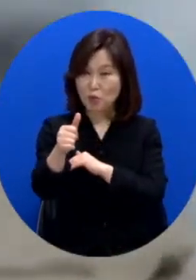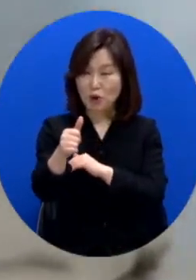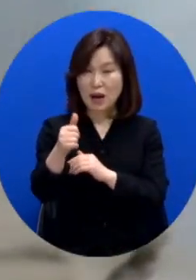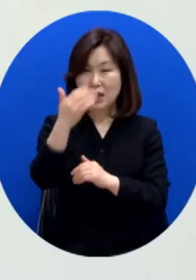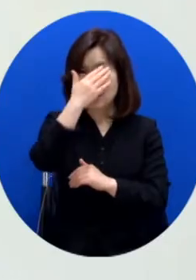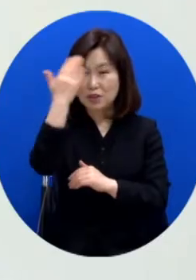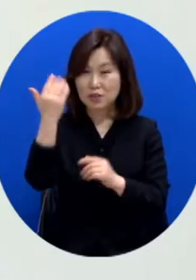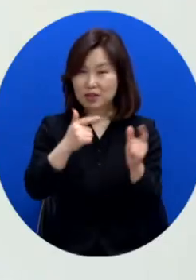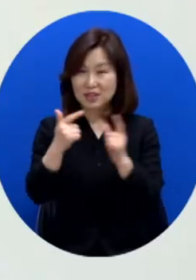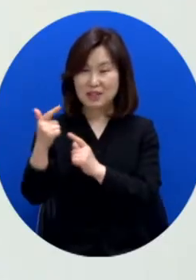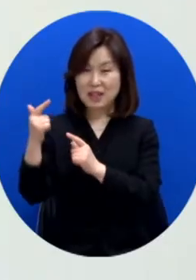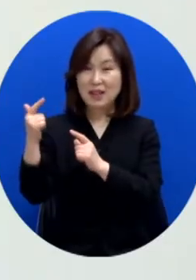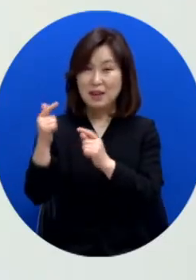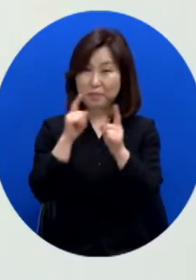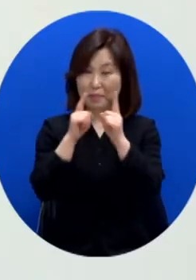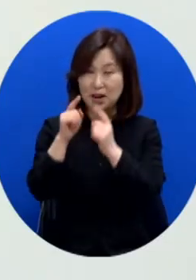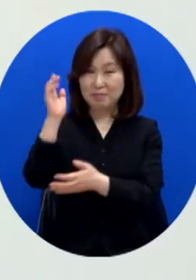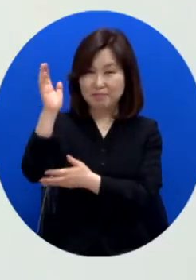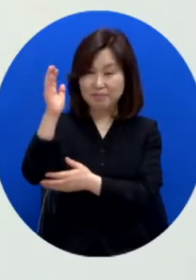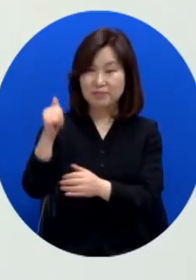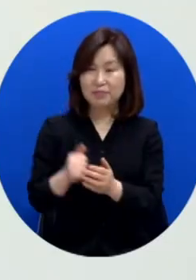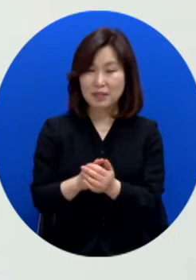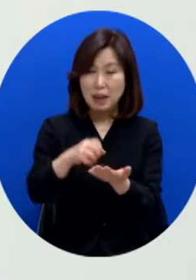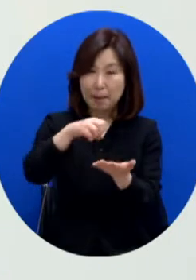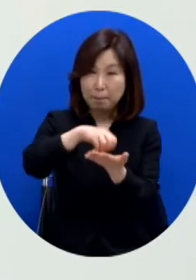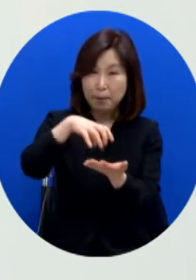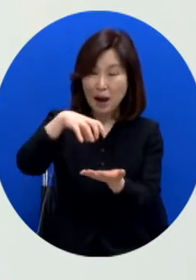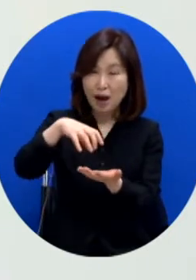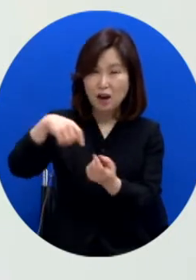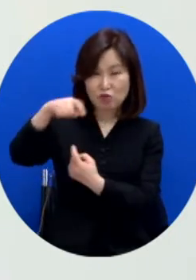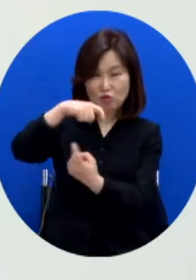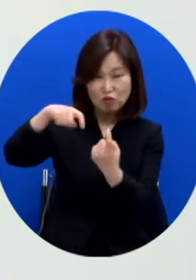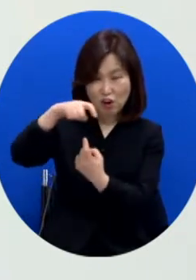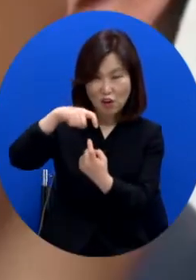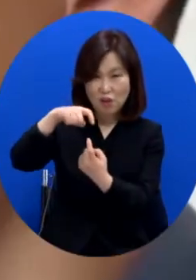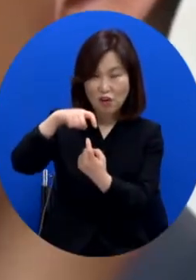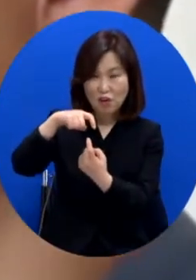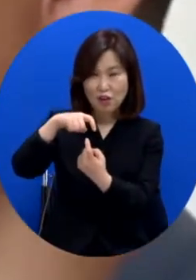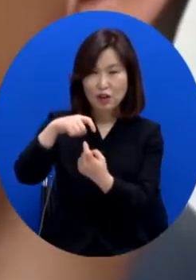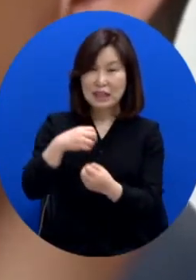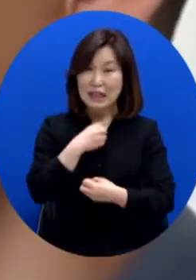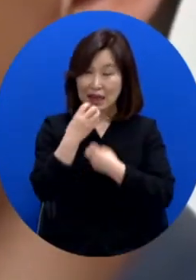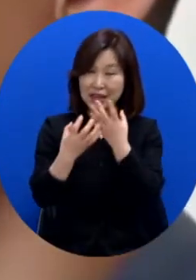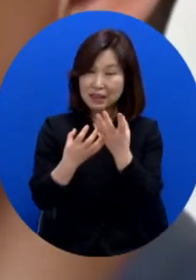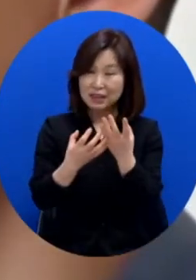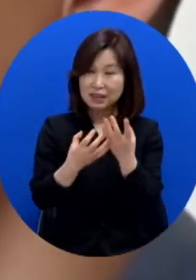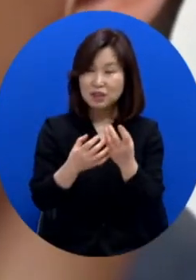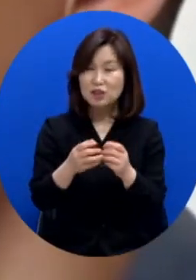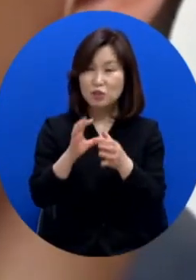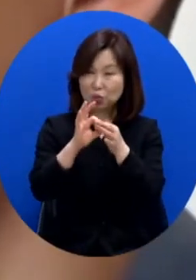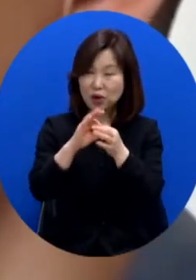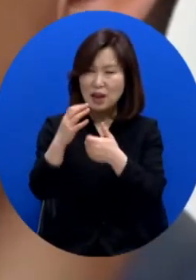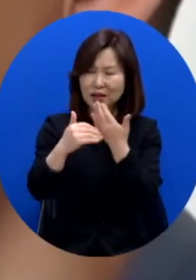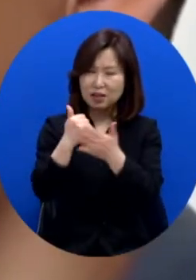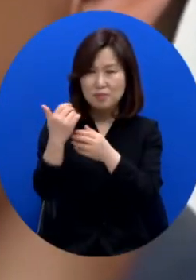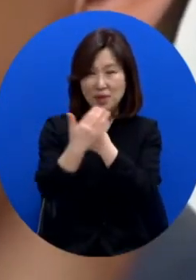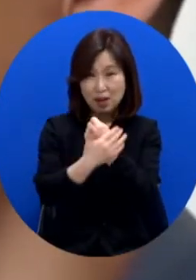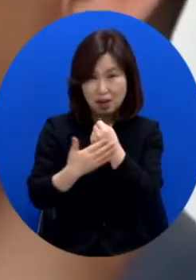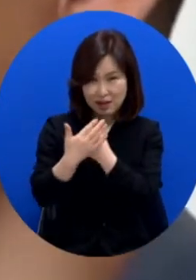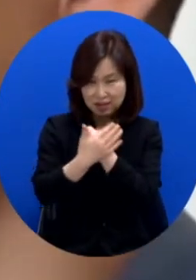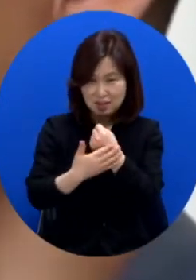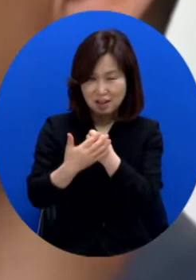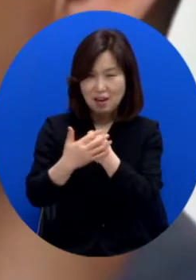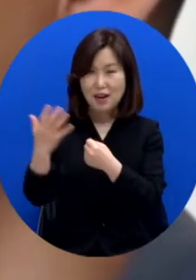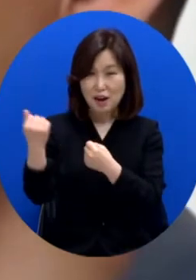전했습니다. 유 대표는 빵집 운영에 관한 간증을 통해 무엇과도 바꿀 수 없는 하나님의 은혜를 느끼며 살길